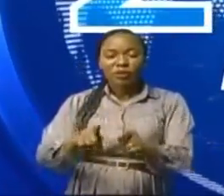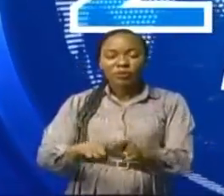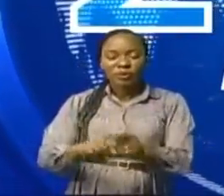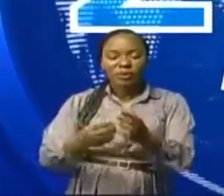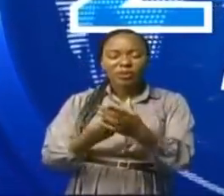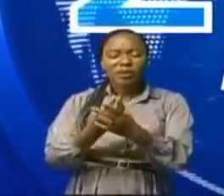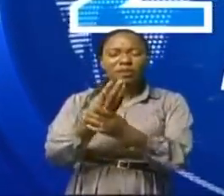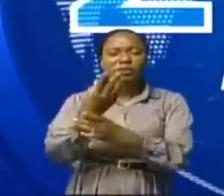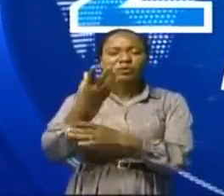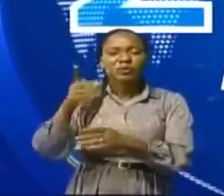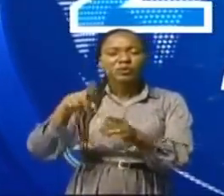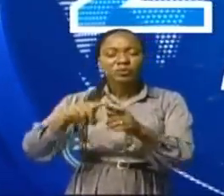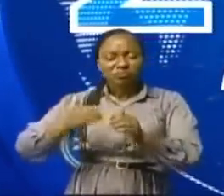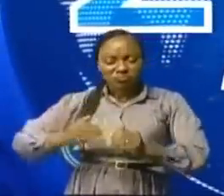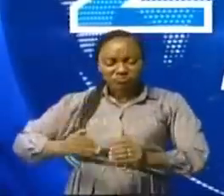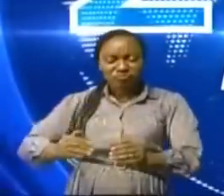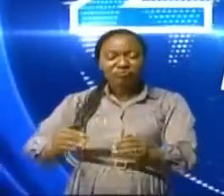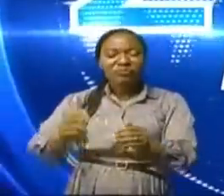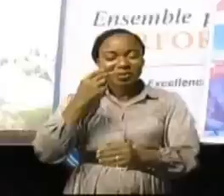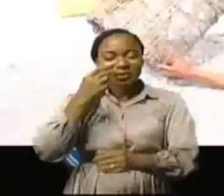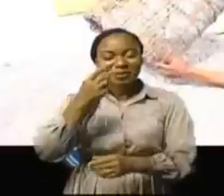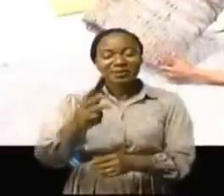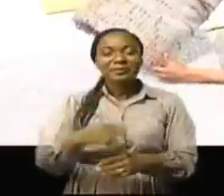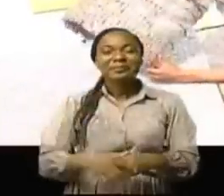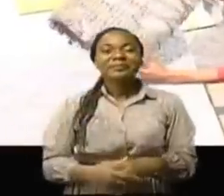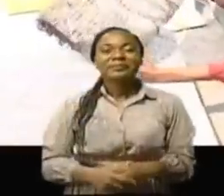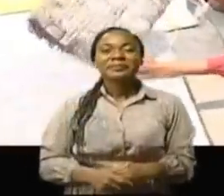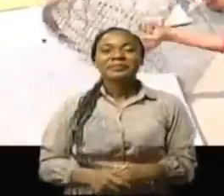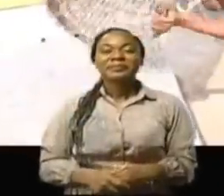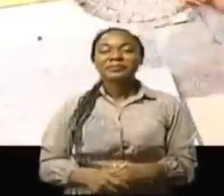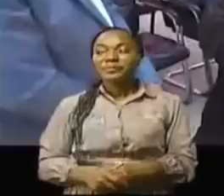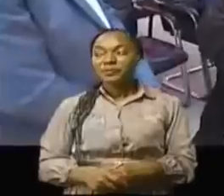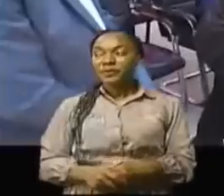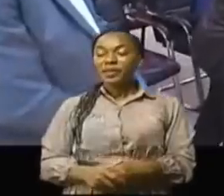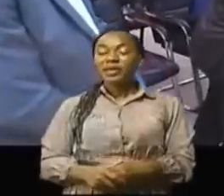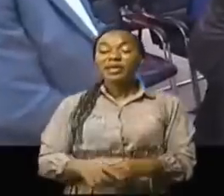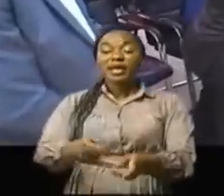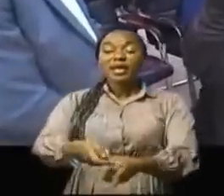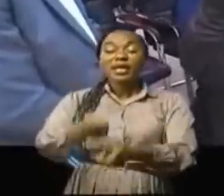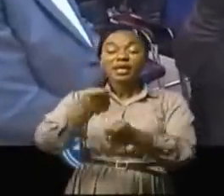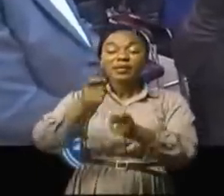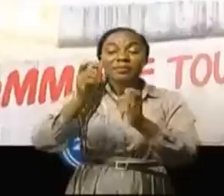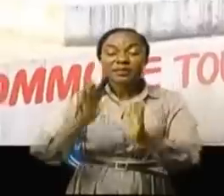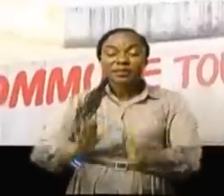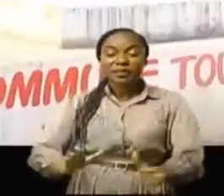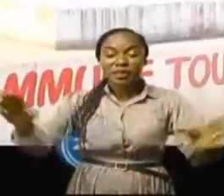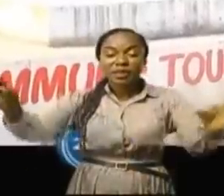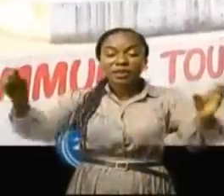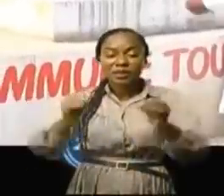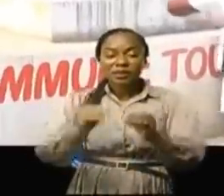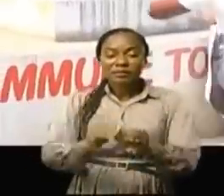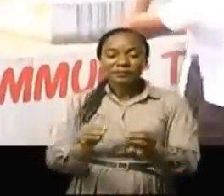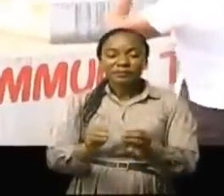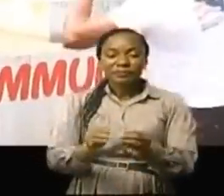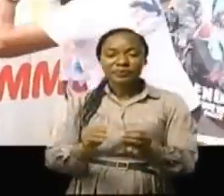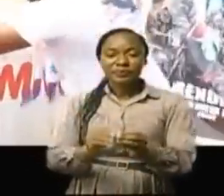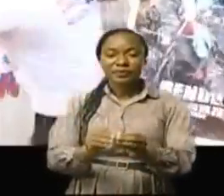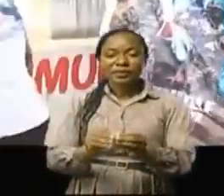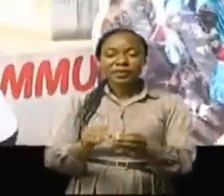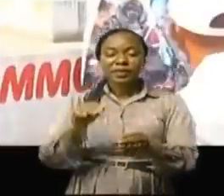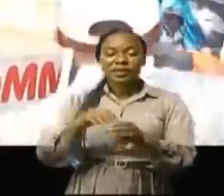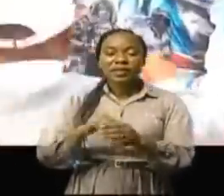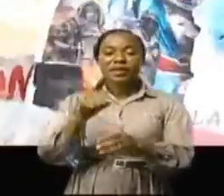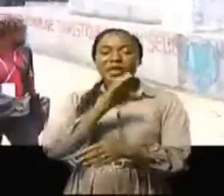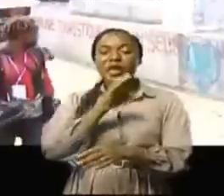pêche et d'aquaculture. Regardez. Que les pêcheurs de Kinshasa se sont regroupés à l'esplanade de la maison communale